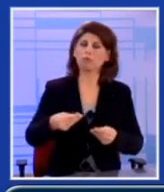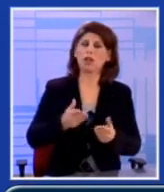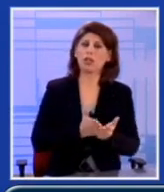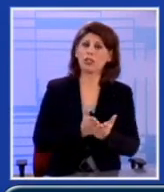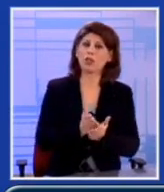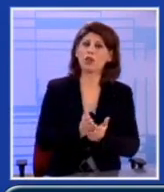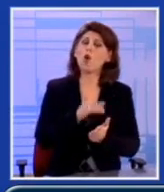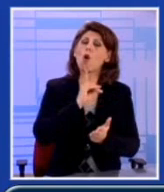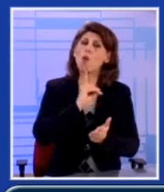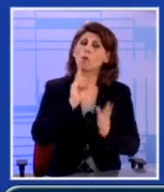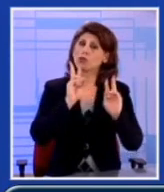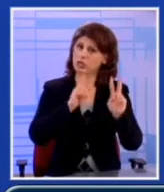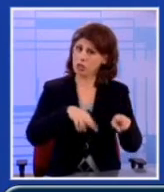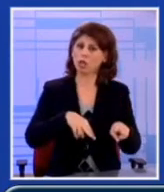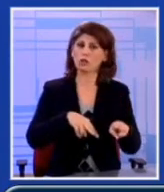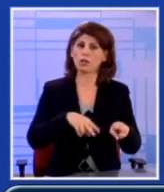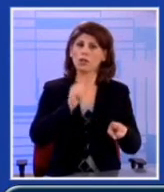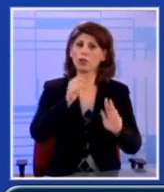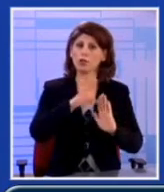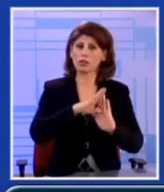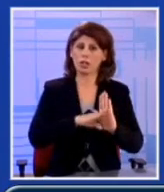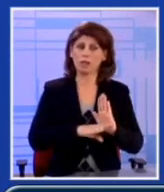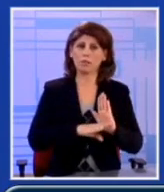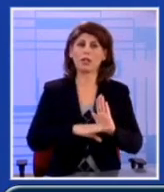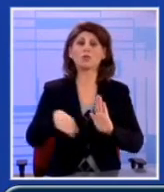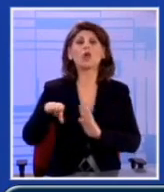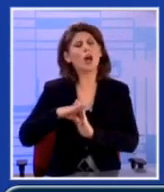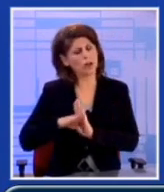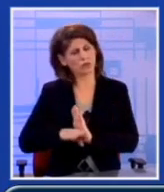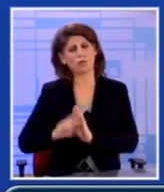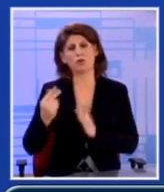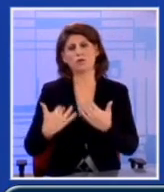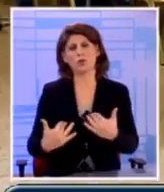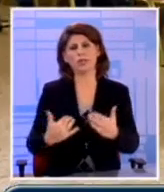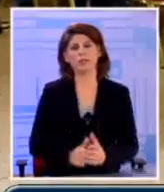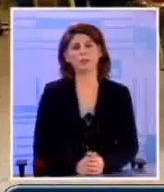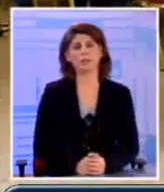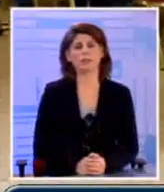δικαιοσύνης όπως της αναγνωρίζεται από το Σύνταγμα και από τον κανονισμό της Βουλής.